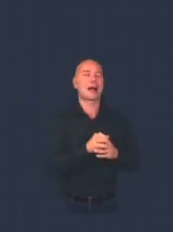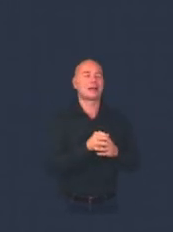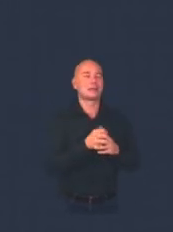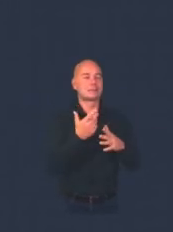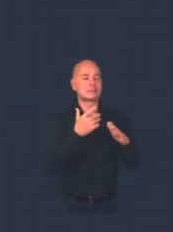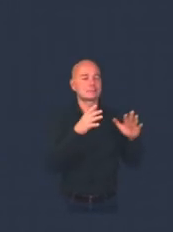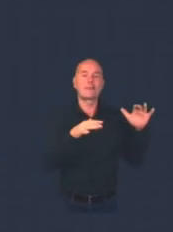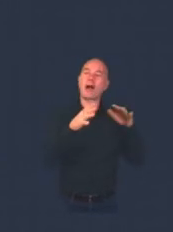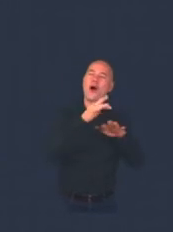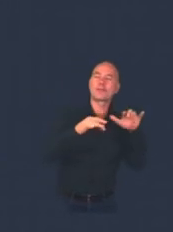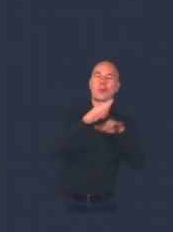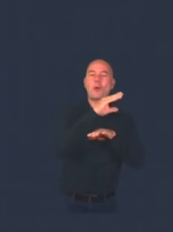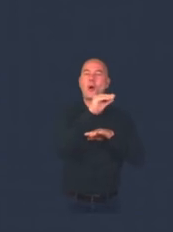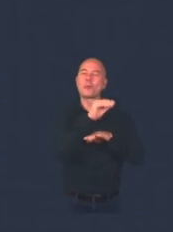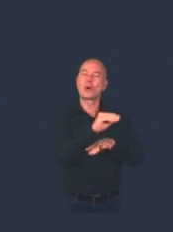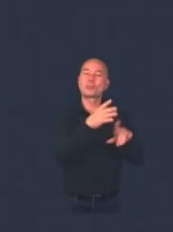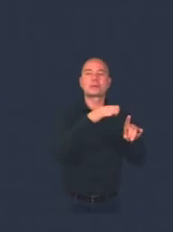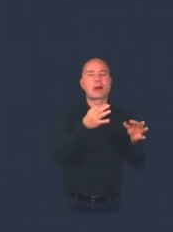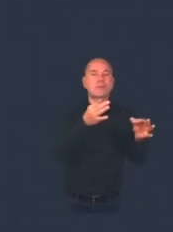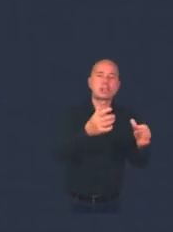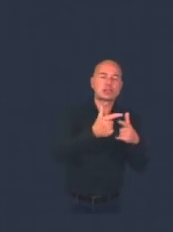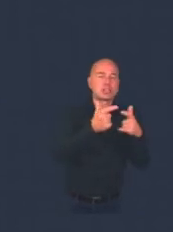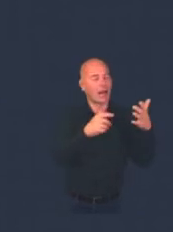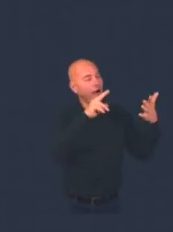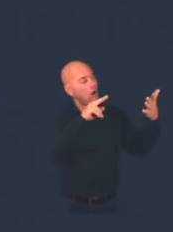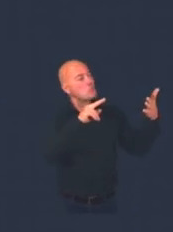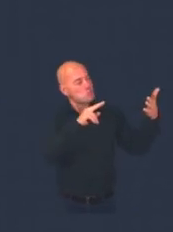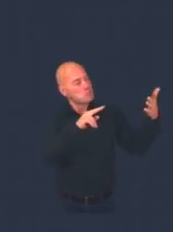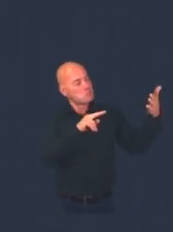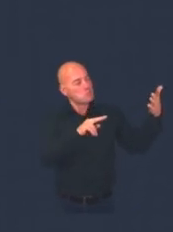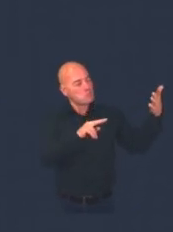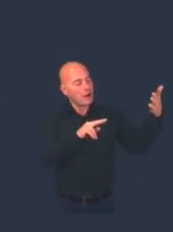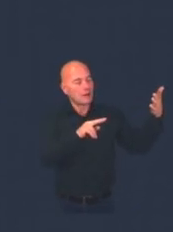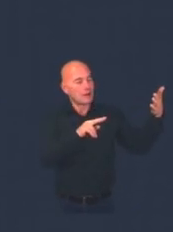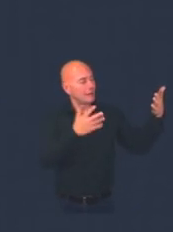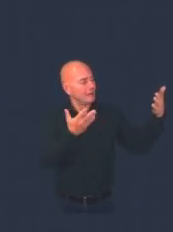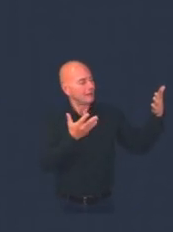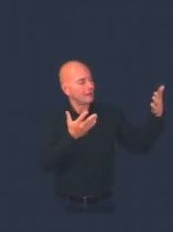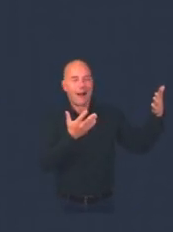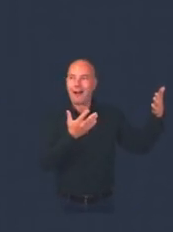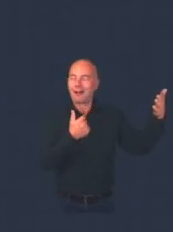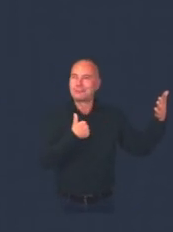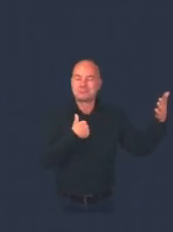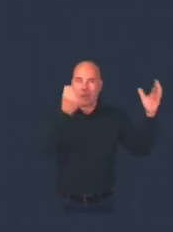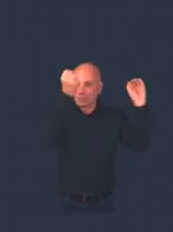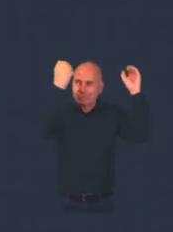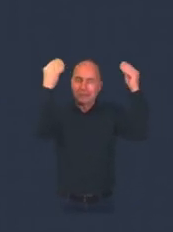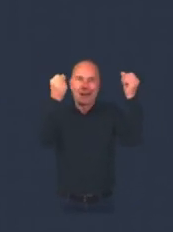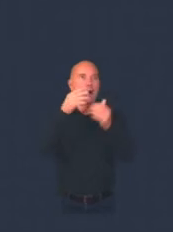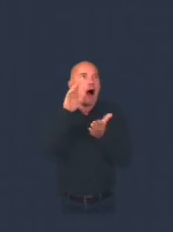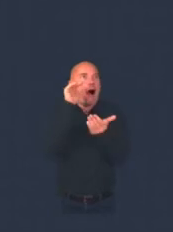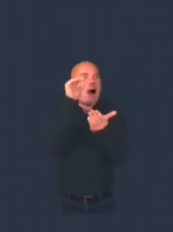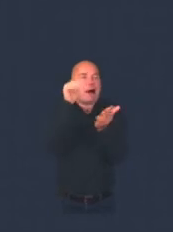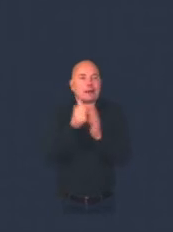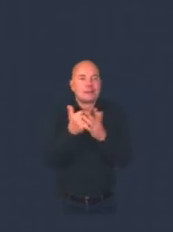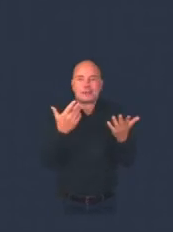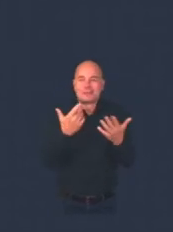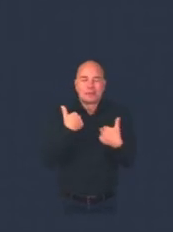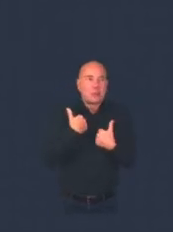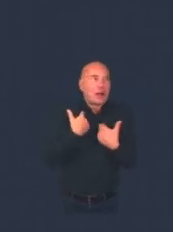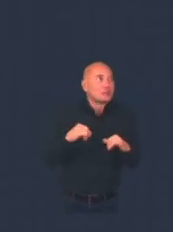environnement en tenant compte de sa grande vulnérabilité. Et là, c'est un nouvel espoir. On se met à imaginer M. Chabert en bon apprenti